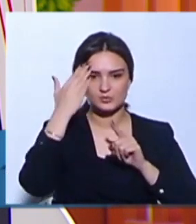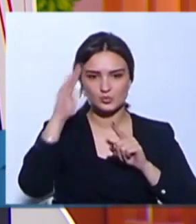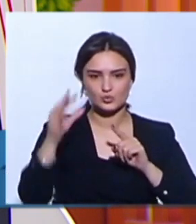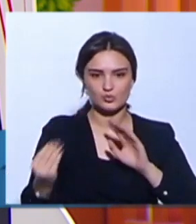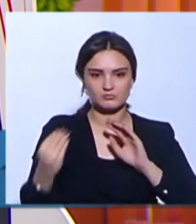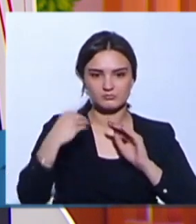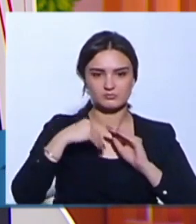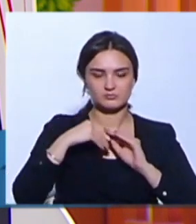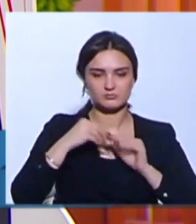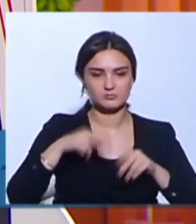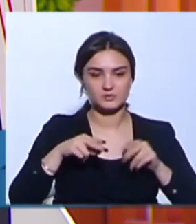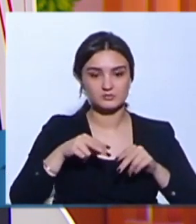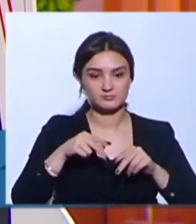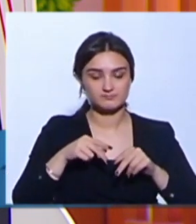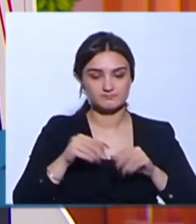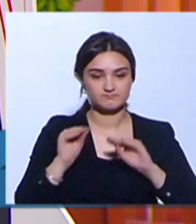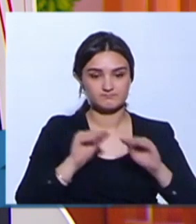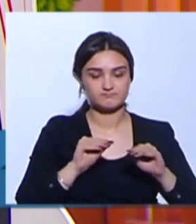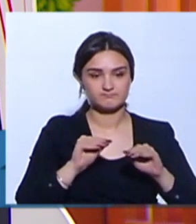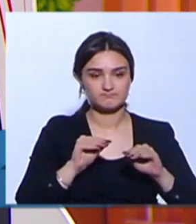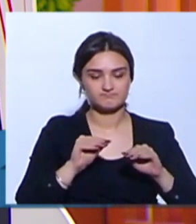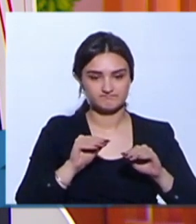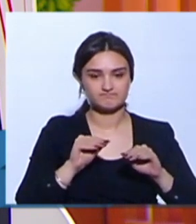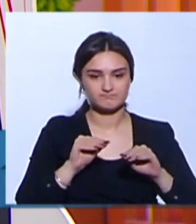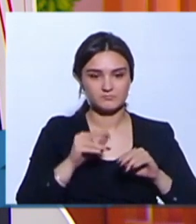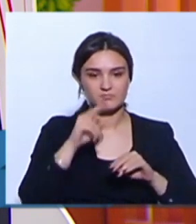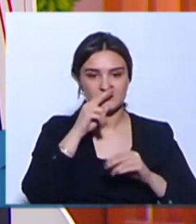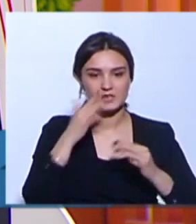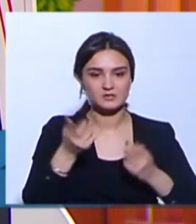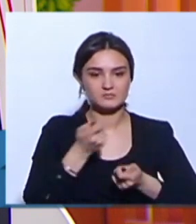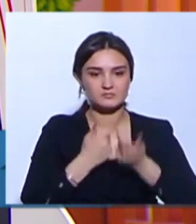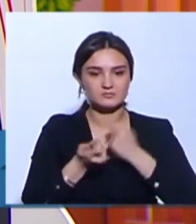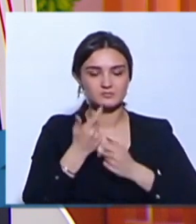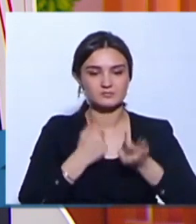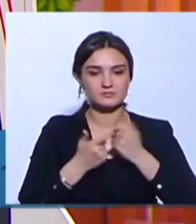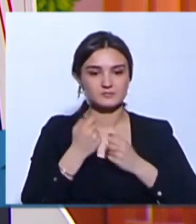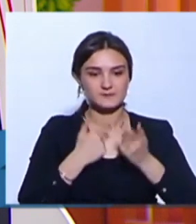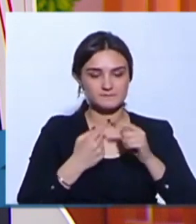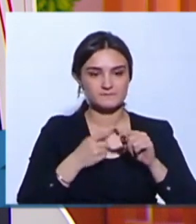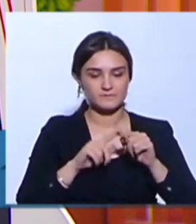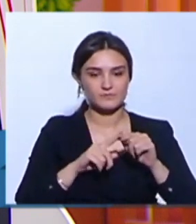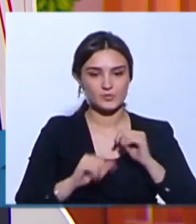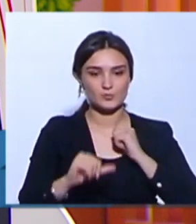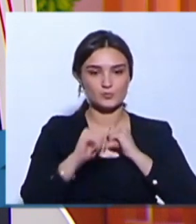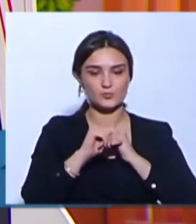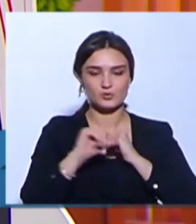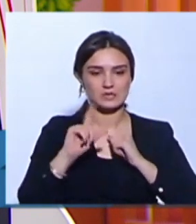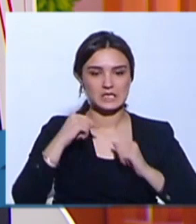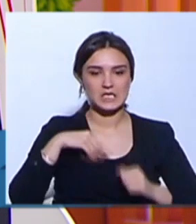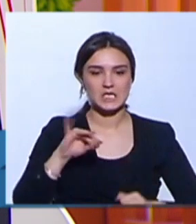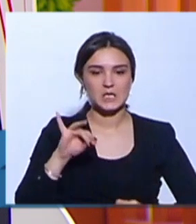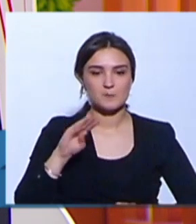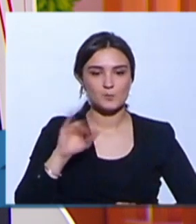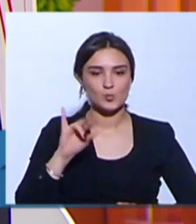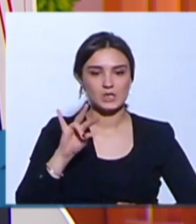სხეული რომ მიიღოს, მას ხშირ შემთხვევაში აწვდიან ისეთ მედიკამენტებს, რომელთა მეშვეობითაც ხდება იმუნიტეტის